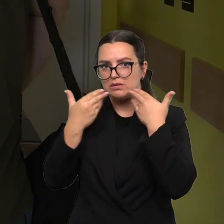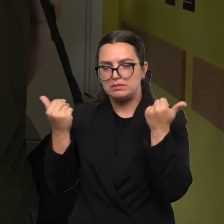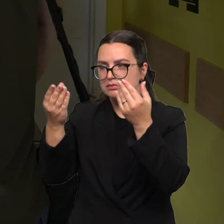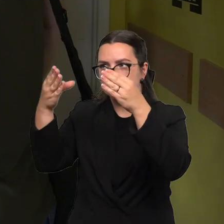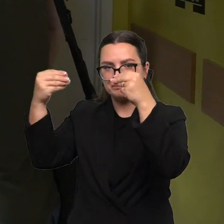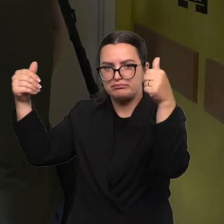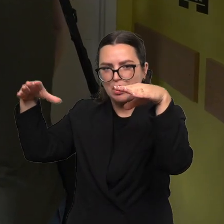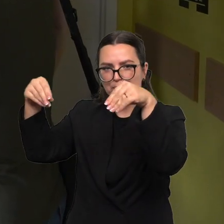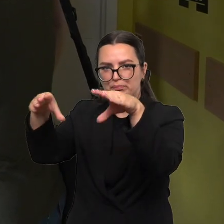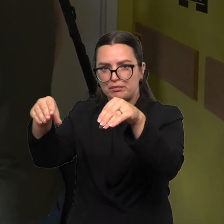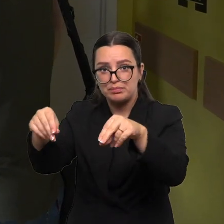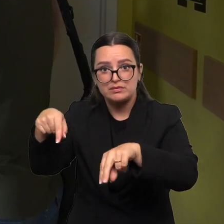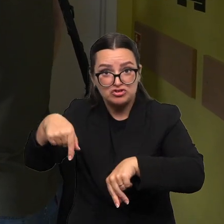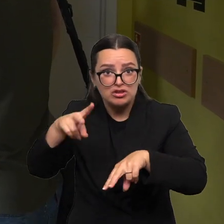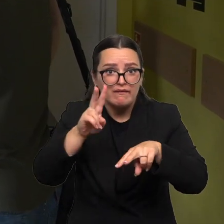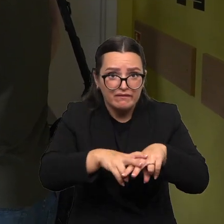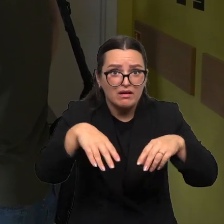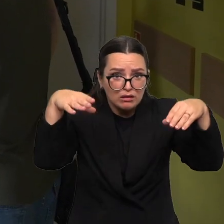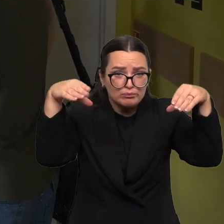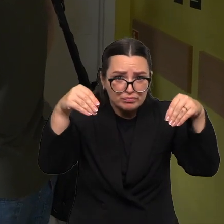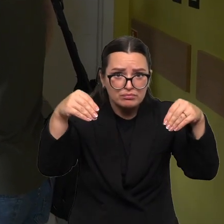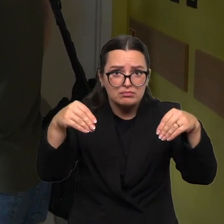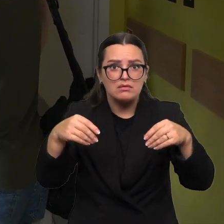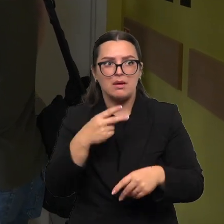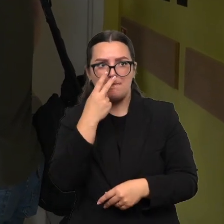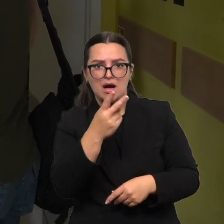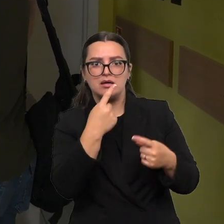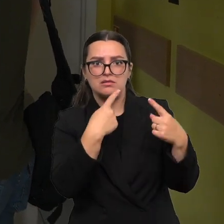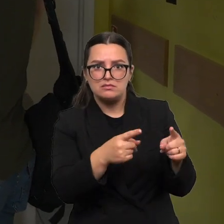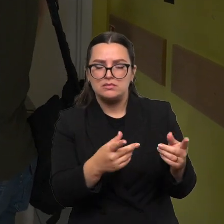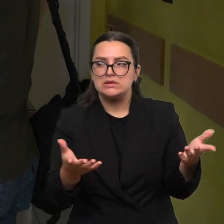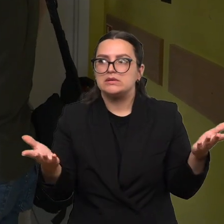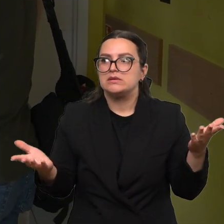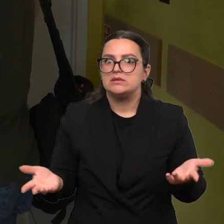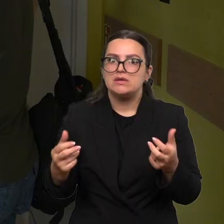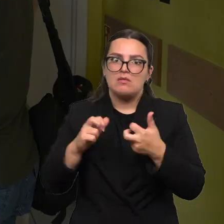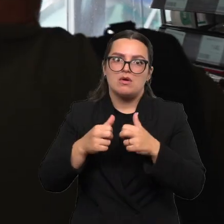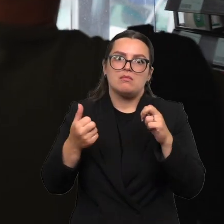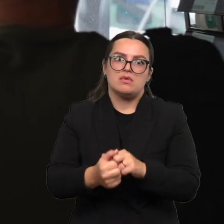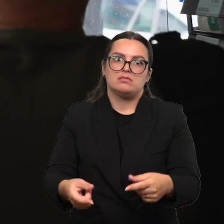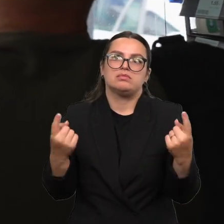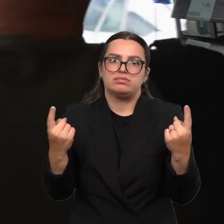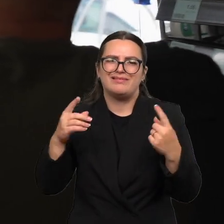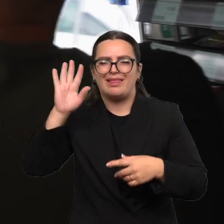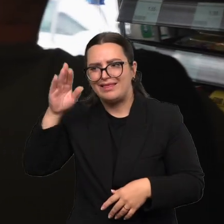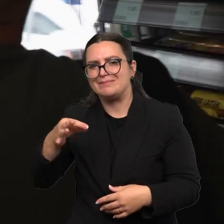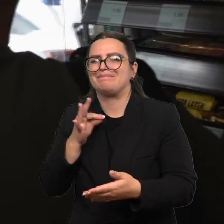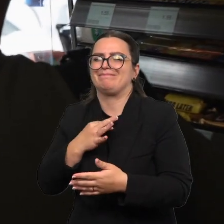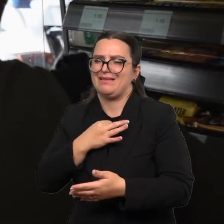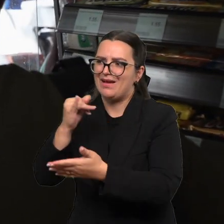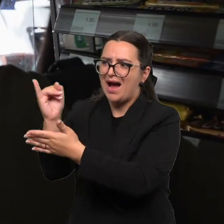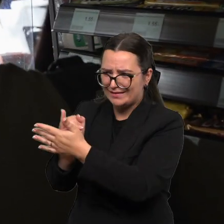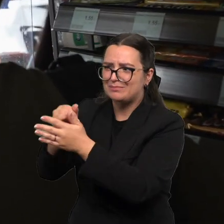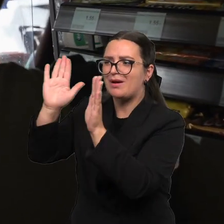elektros nėra. Dingas. Dingo. Ir čia dingo elektra, nes mes matėm, kad kitur. Wow. Ką